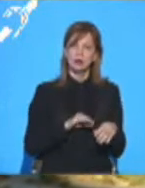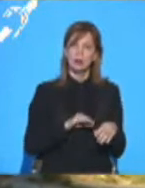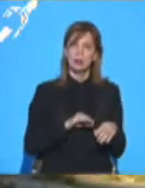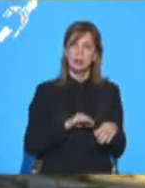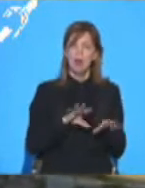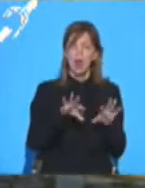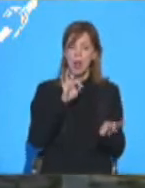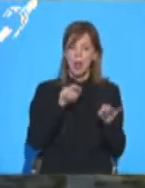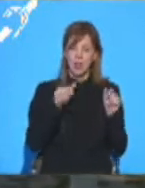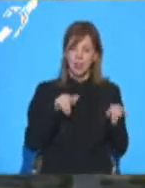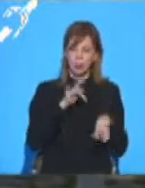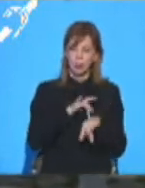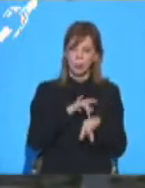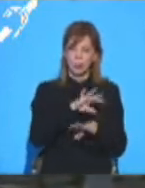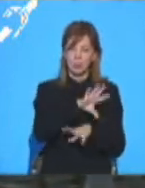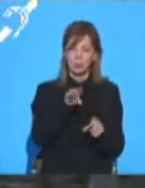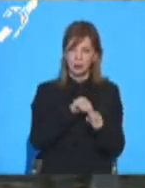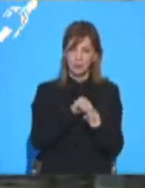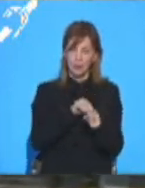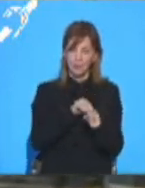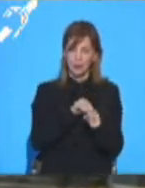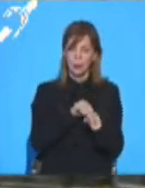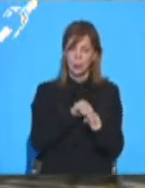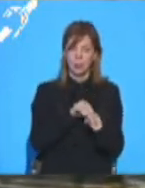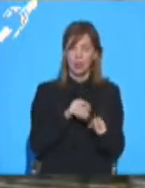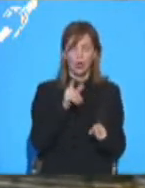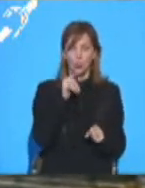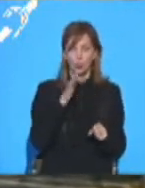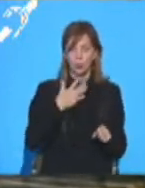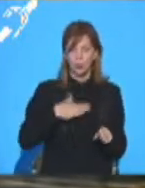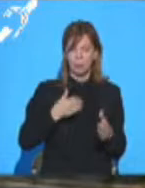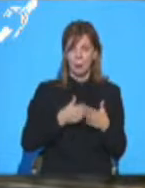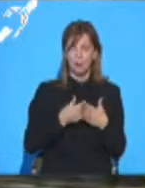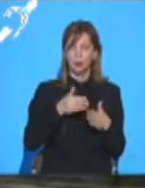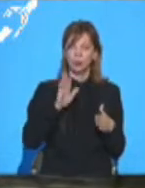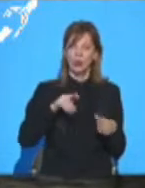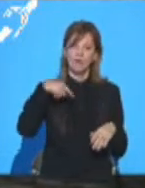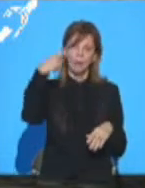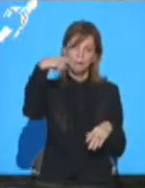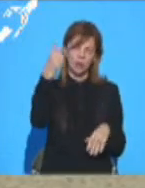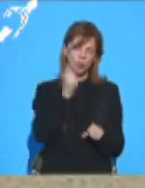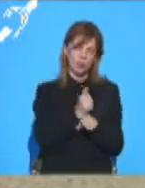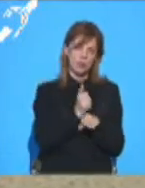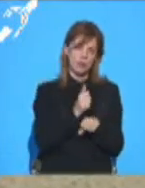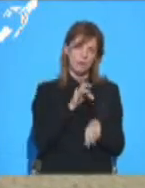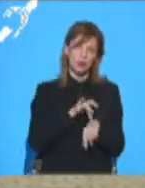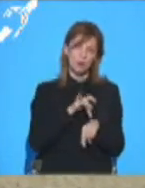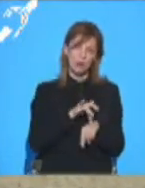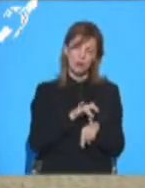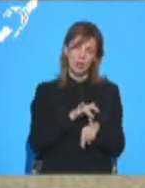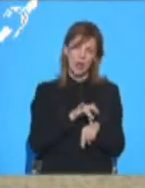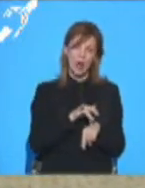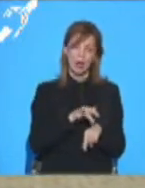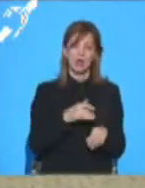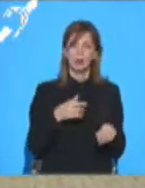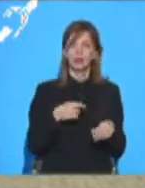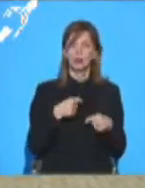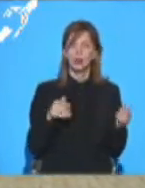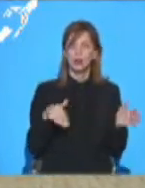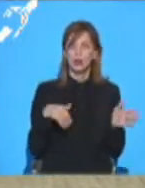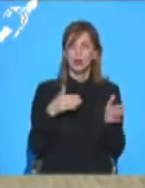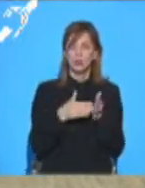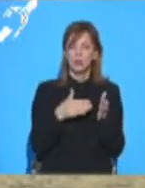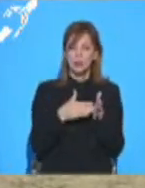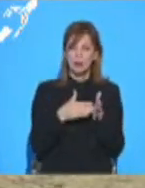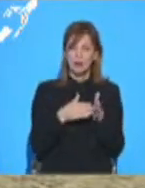un medic de familie liber ales, condiție necesară pentru a beneficia în viitor de serviciile medicale din pachetul minimal. Tot ce trebuie să facă o